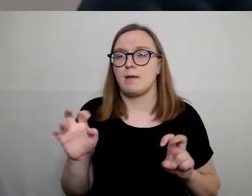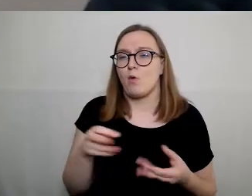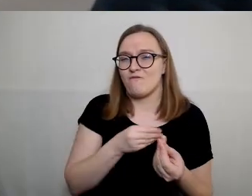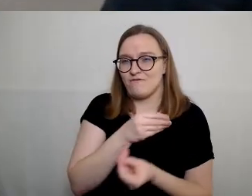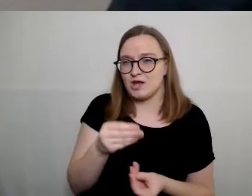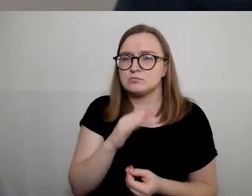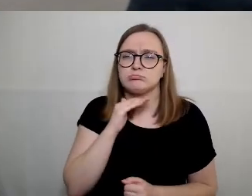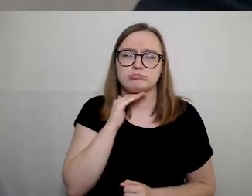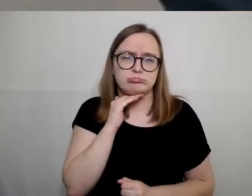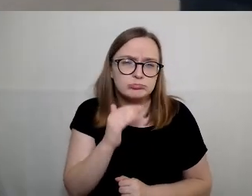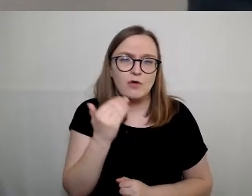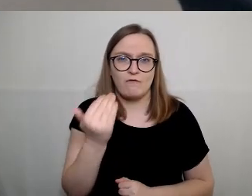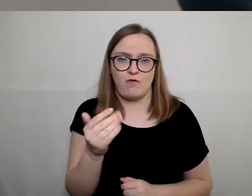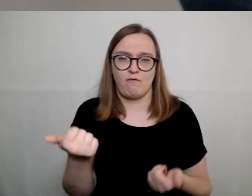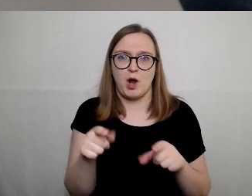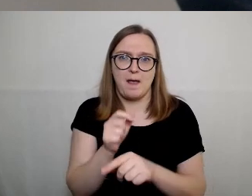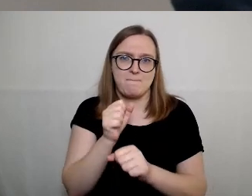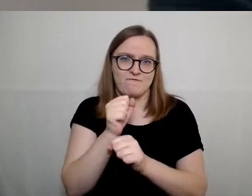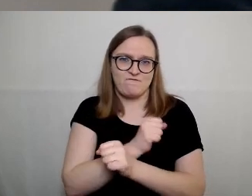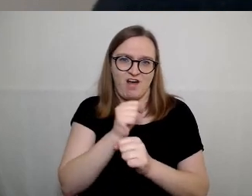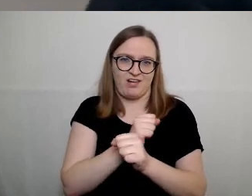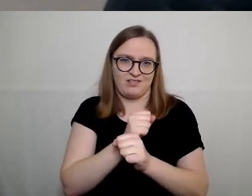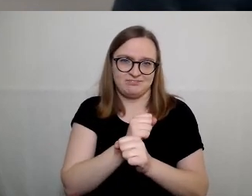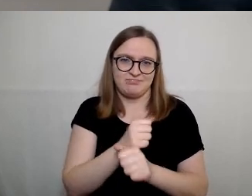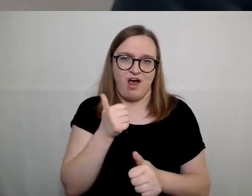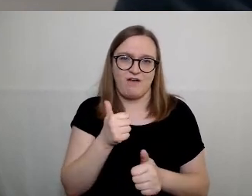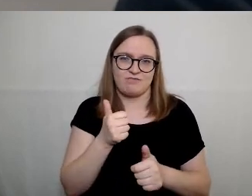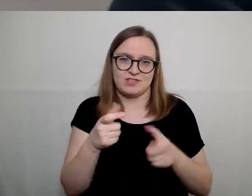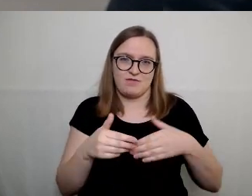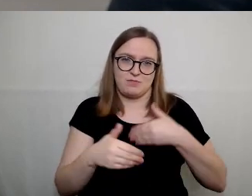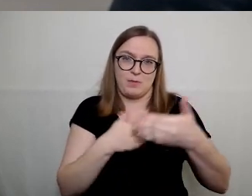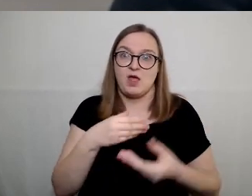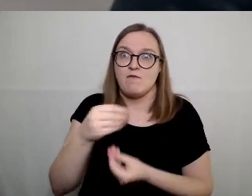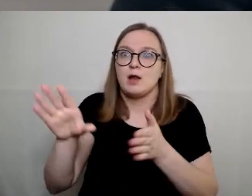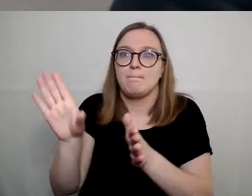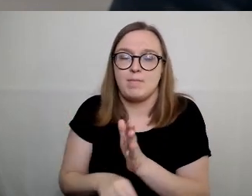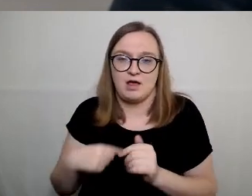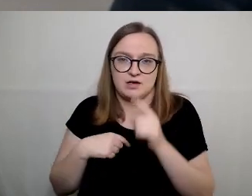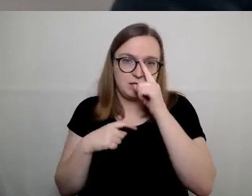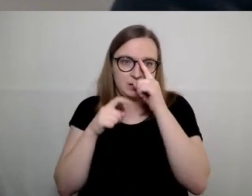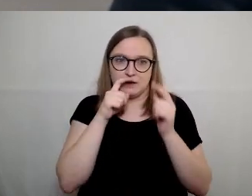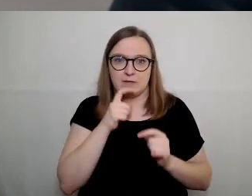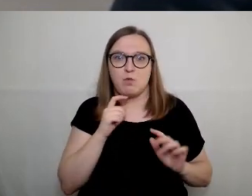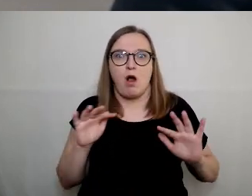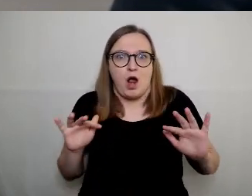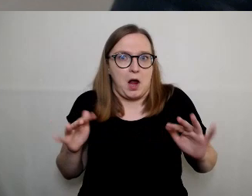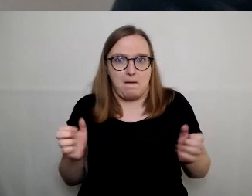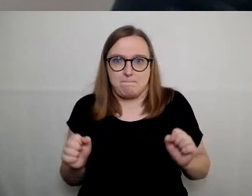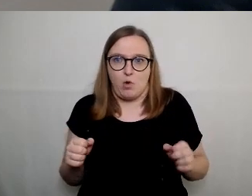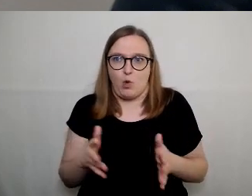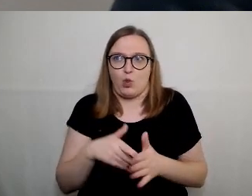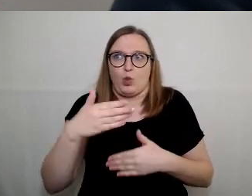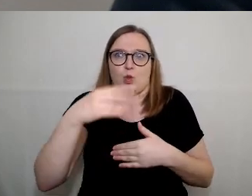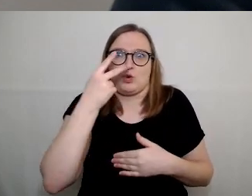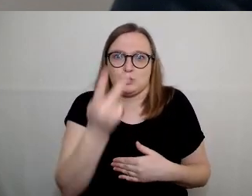yra variklis savivaldybės ir be verslo aš tai nelabai suprantu, kaip čia galim galvoti toliau.